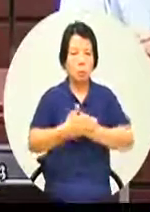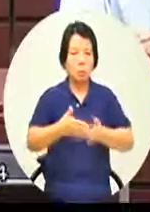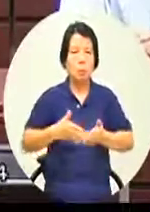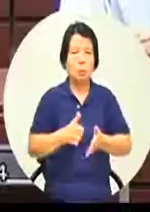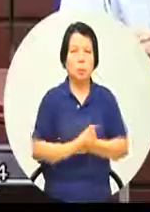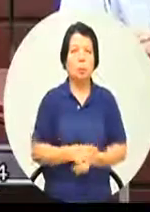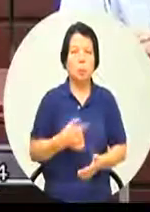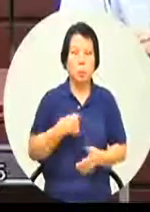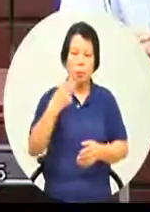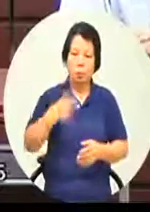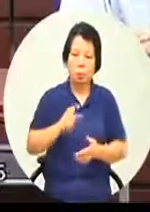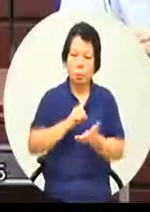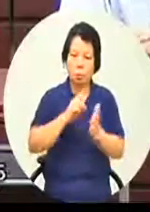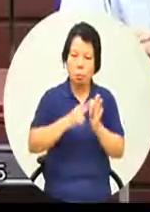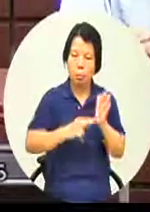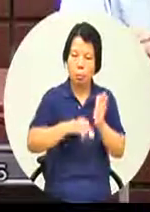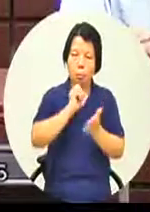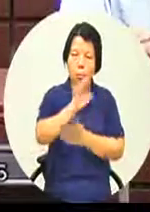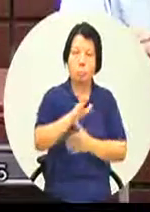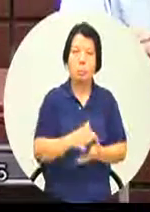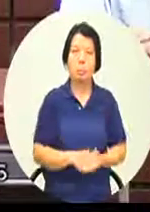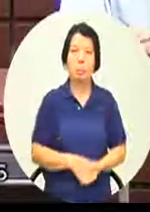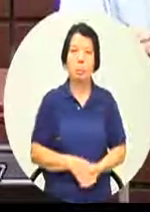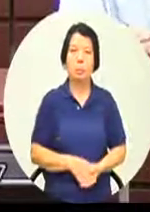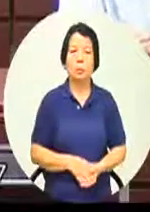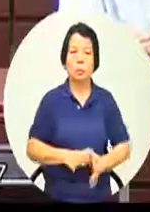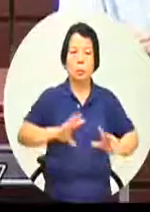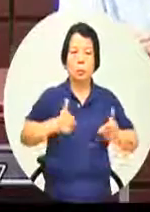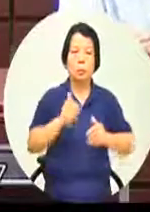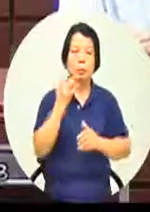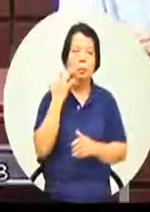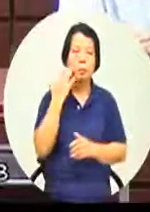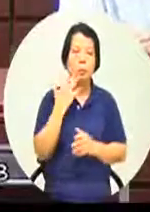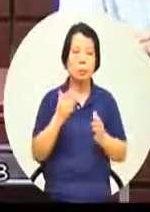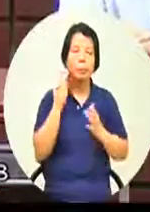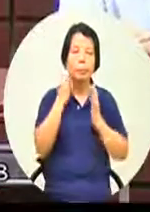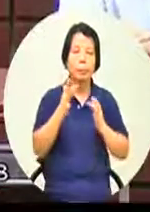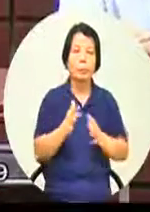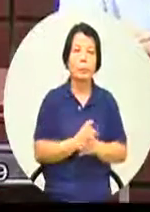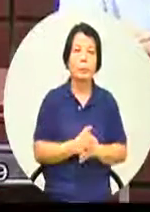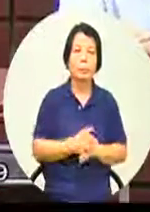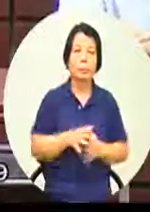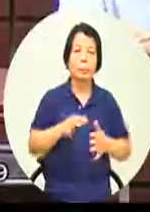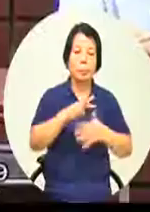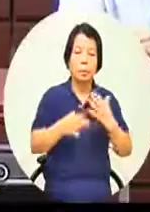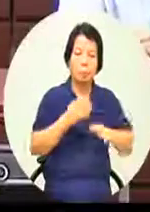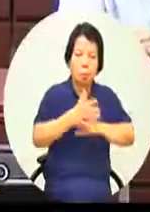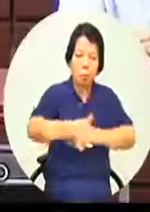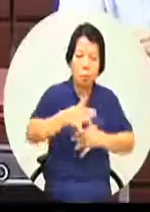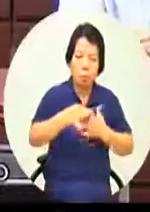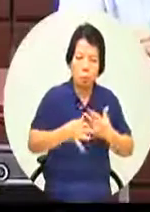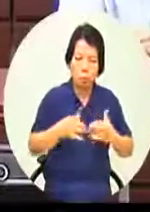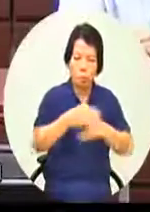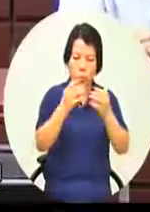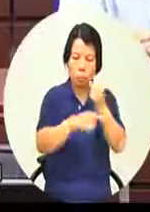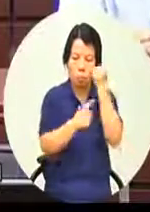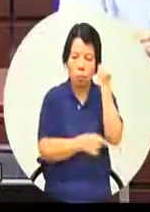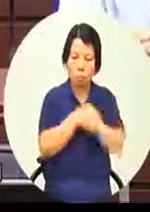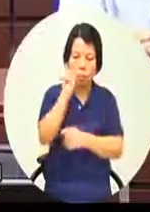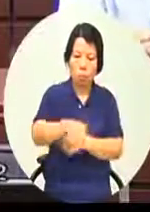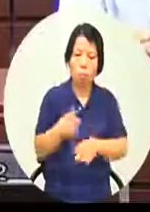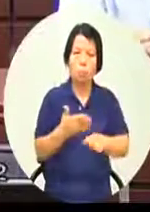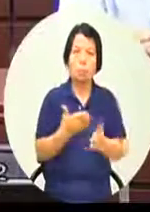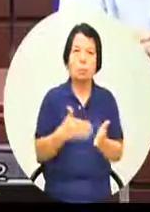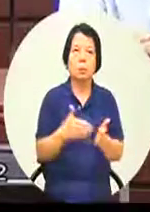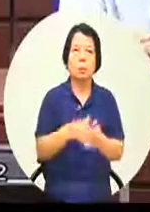须要重申一点，那整个一个国家市场一个征收过程已经法定完成了，所以说对于整个